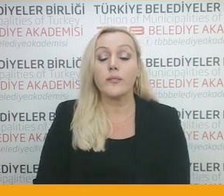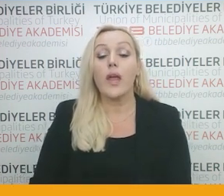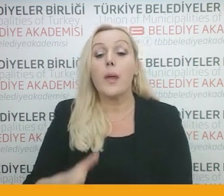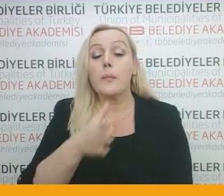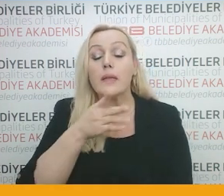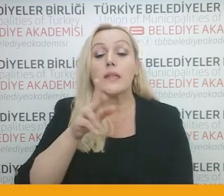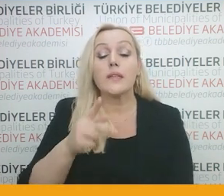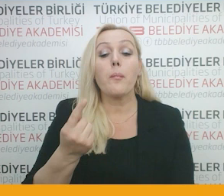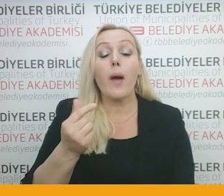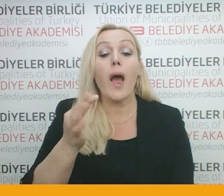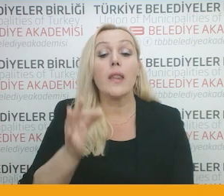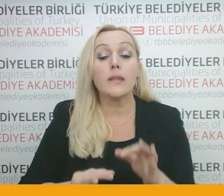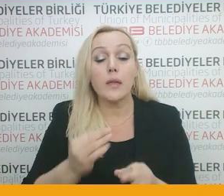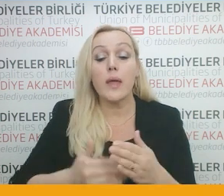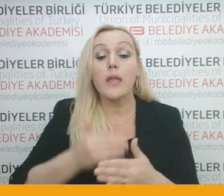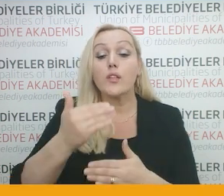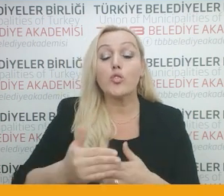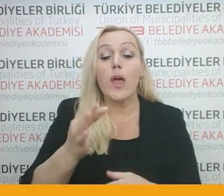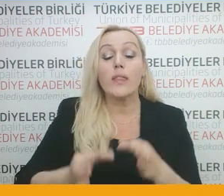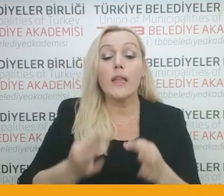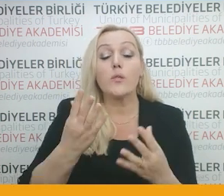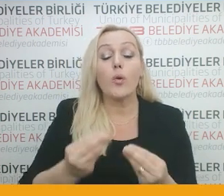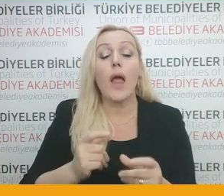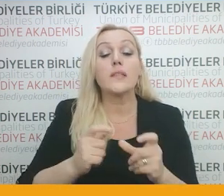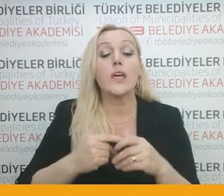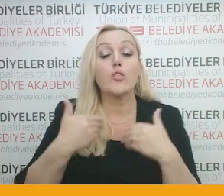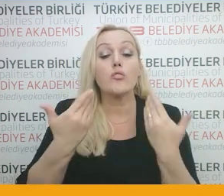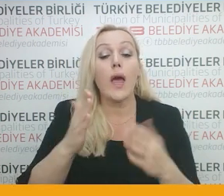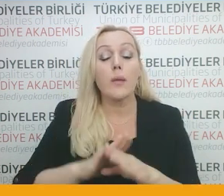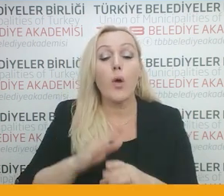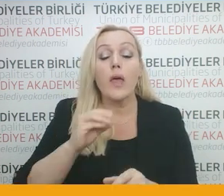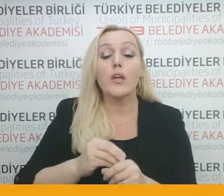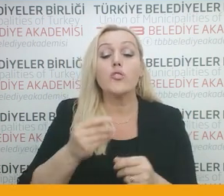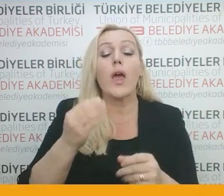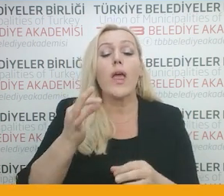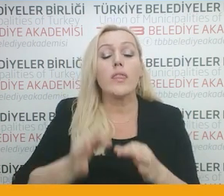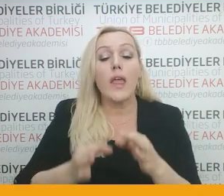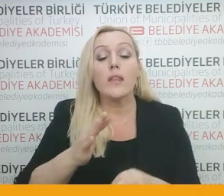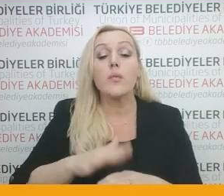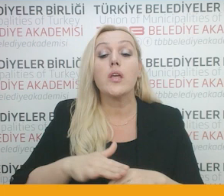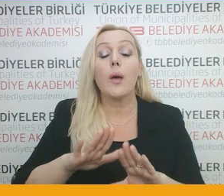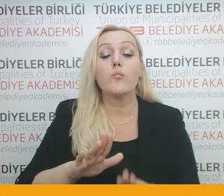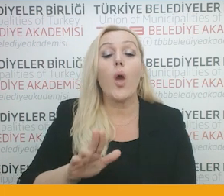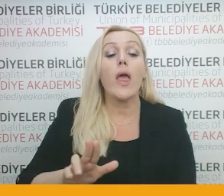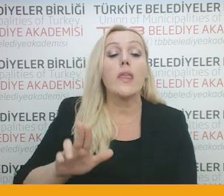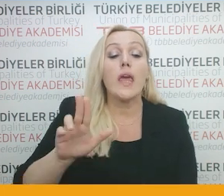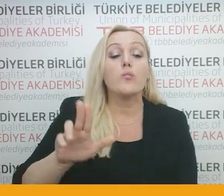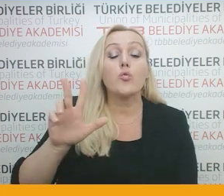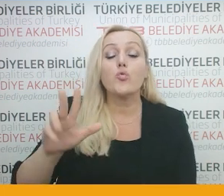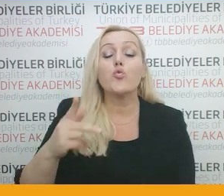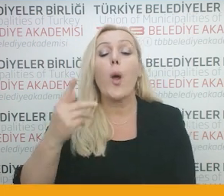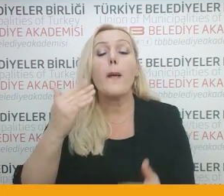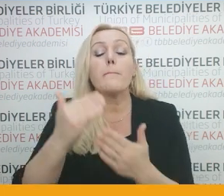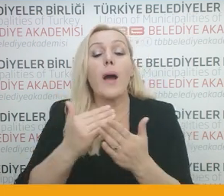Bildiğiniz gibi mali denetimi dış denetim olarak Sayıştay yapıyor arkadaşlar. İçişleri mali denetim yapmıyordu. Ancak istisnai bir durum var. 73. maddede mali yönetim